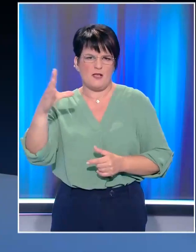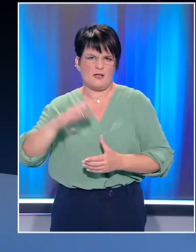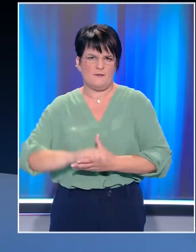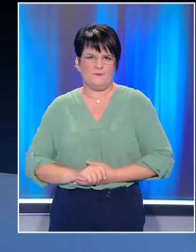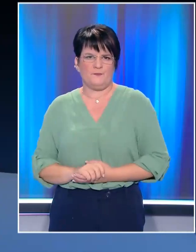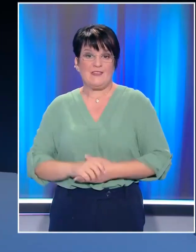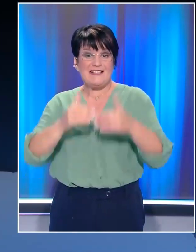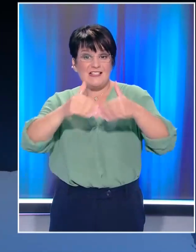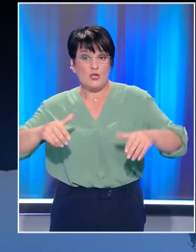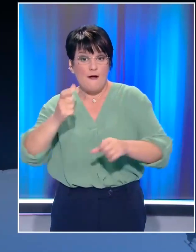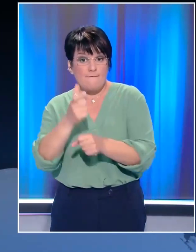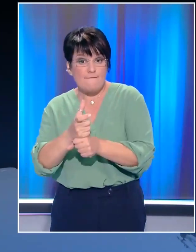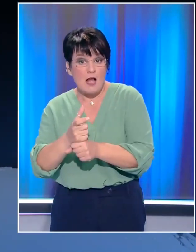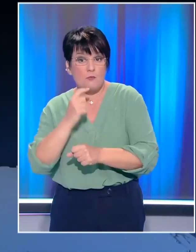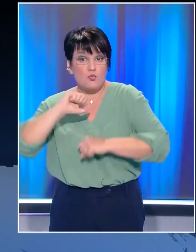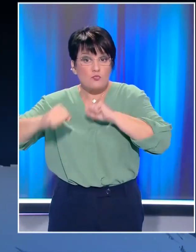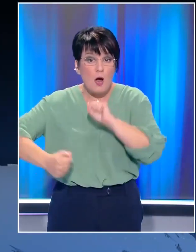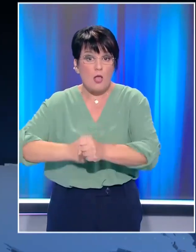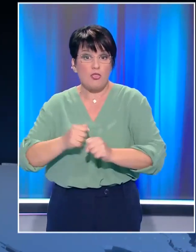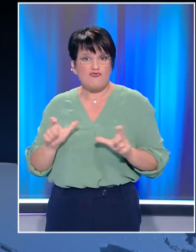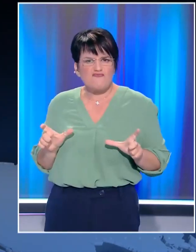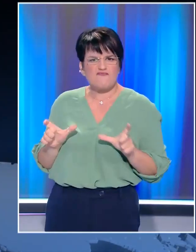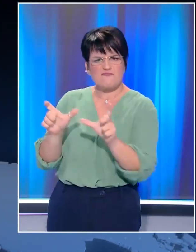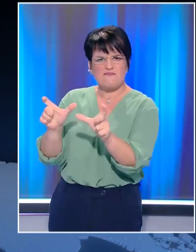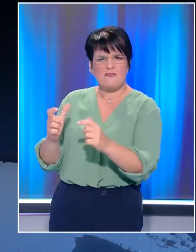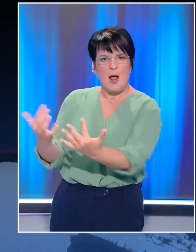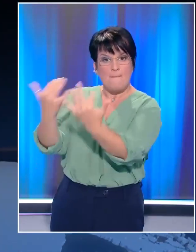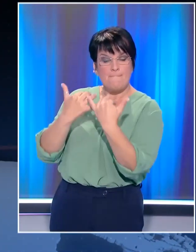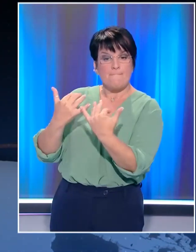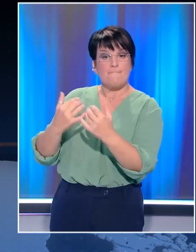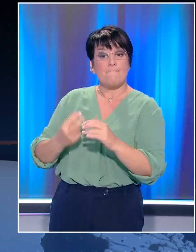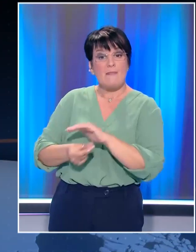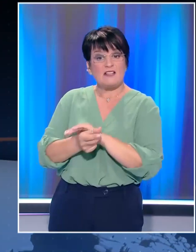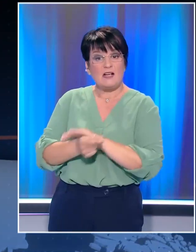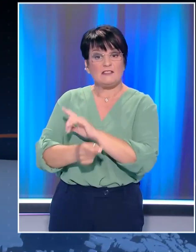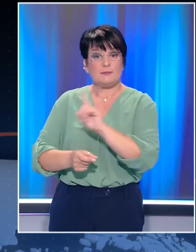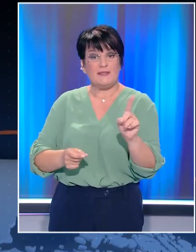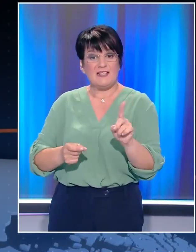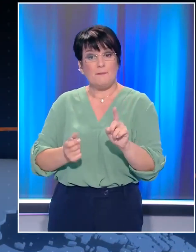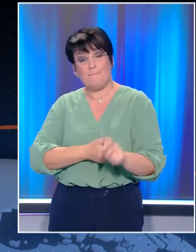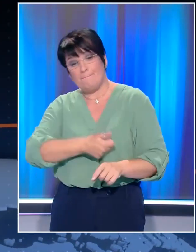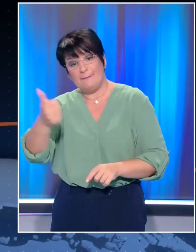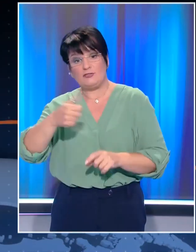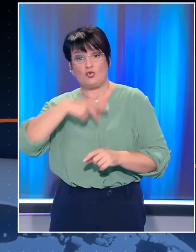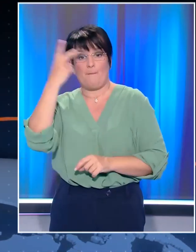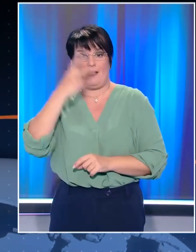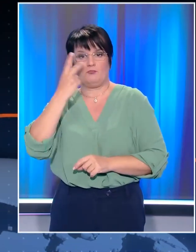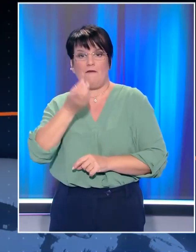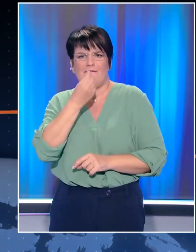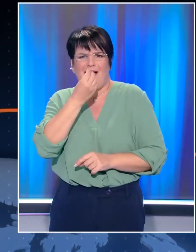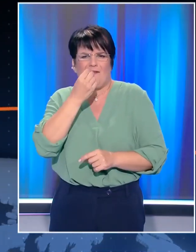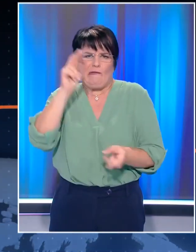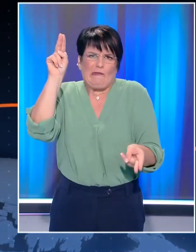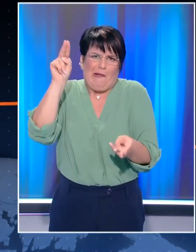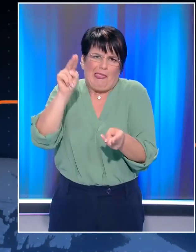The Border Patrol are trying to stop people getting back into the camp after they went across to Mexico to get food, they say, because there isn't enough food for them